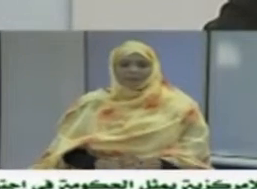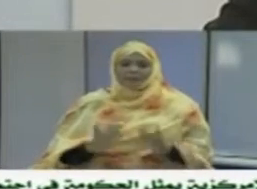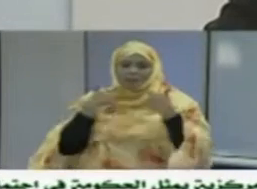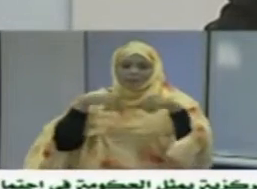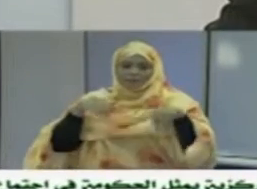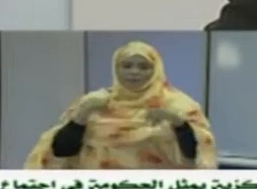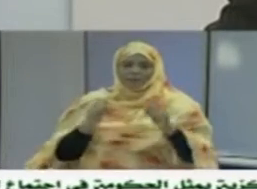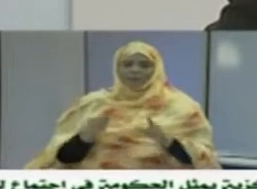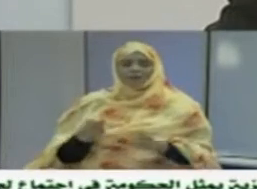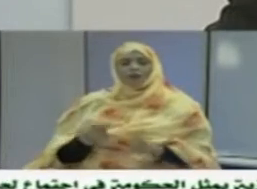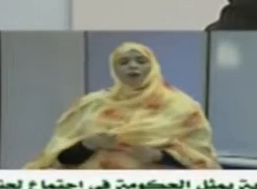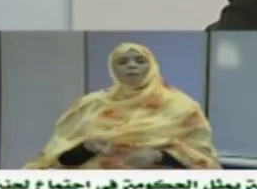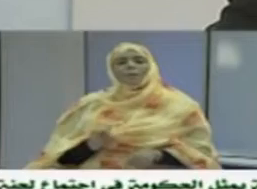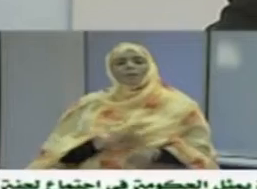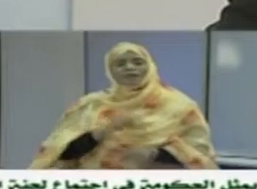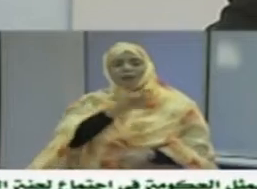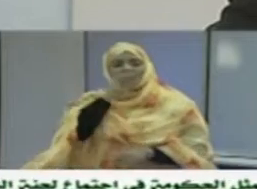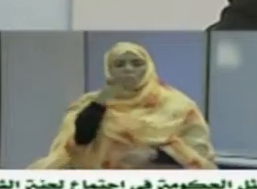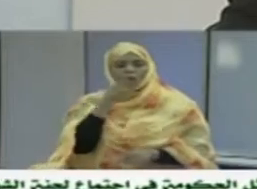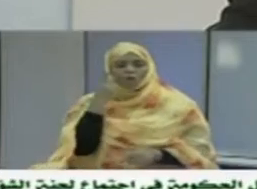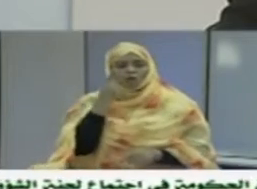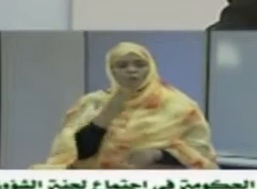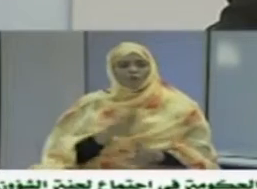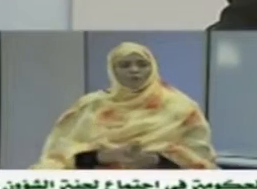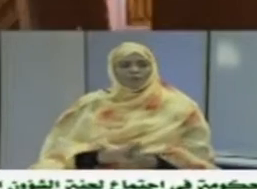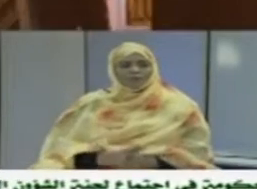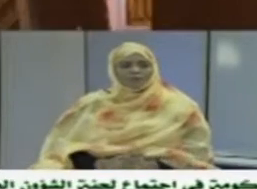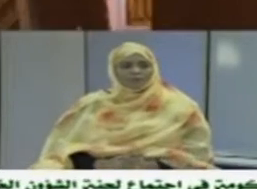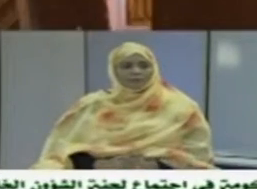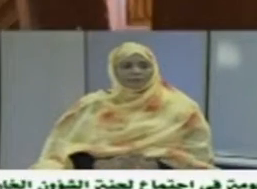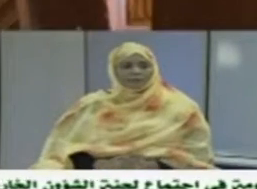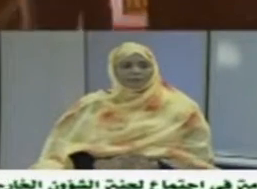ختام نشرتنا، لم يبقى إلا التذكير بالعناوين.